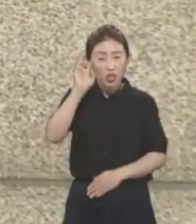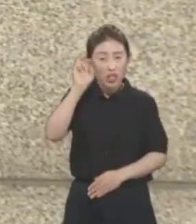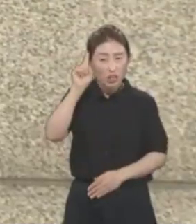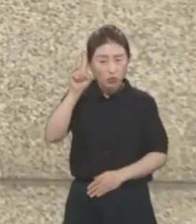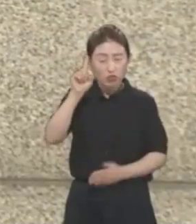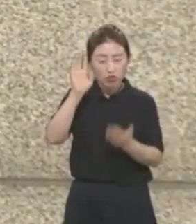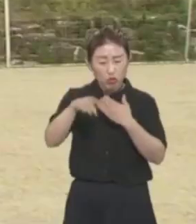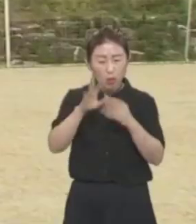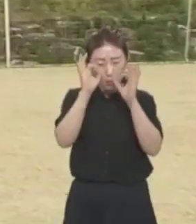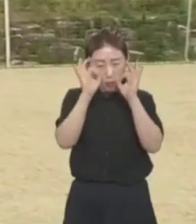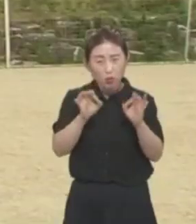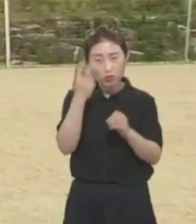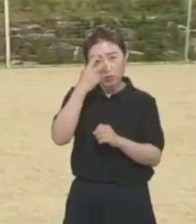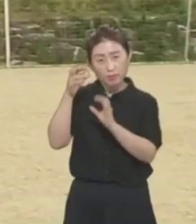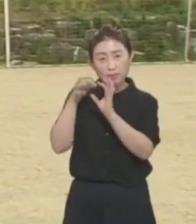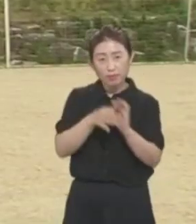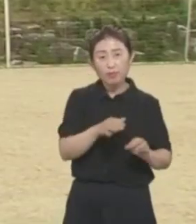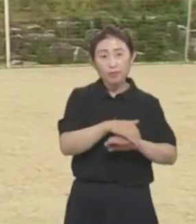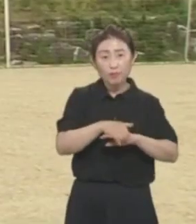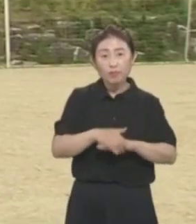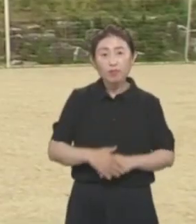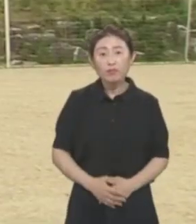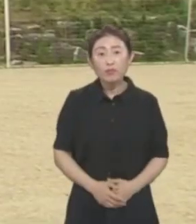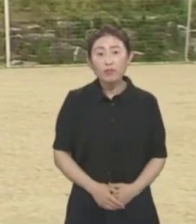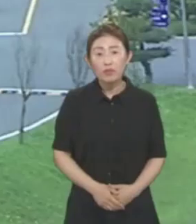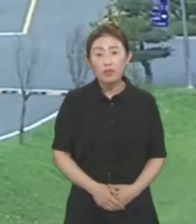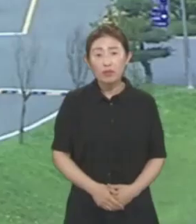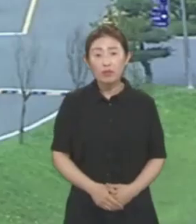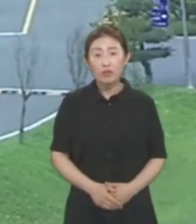수사를 이어갈 방침입니다.